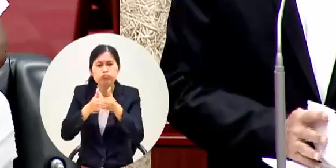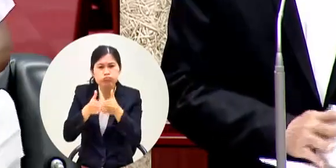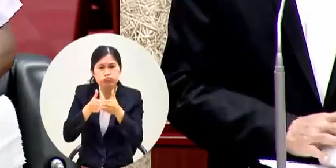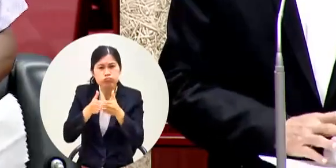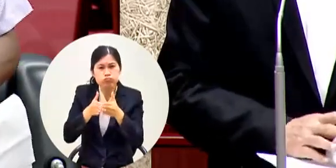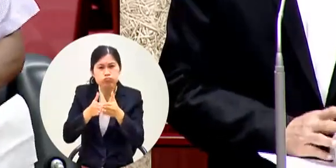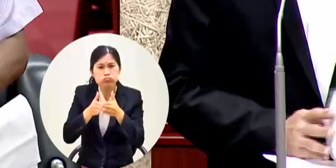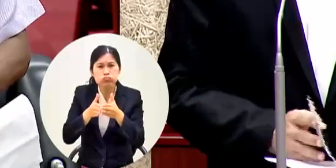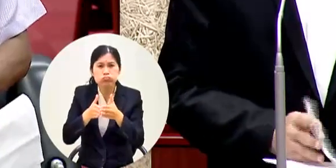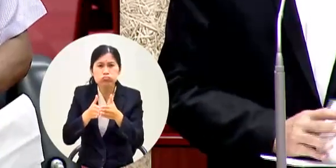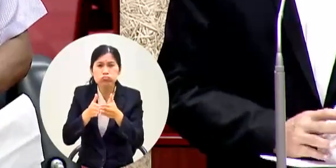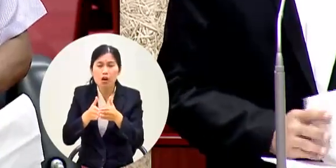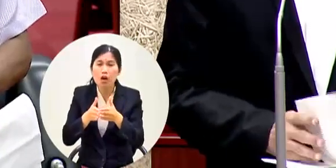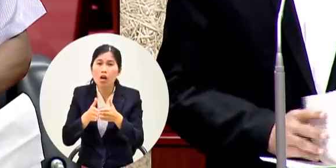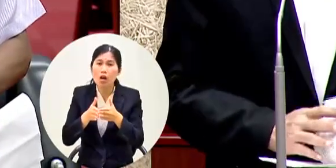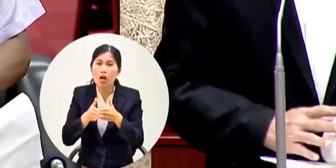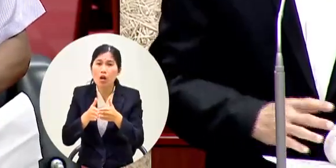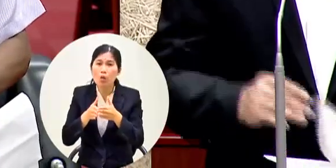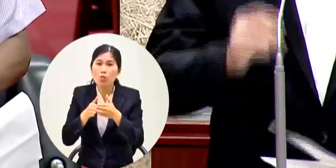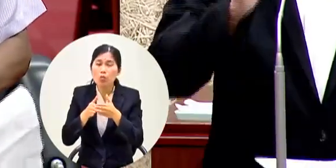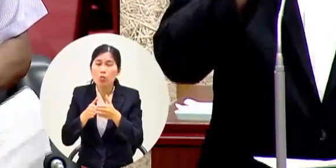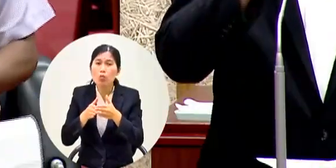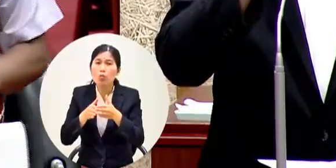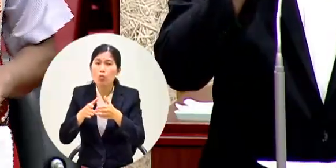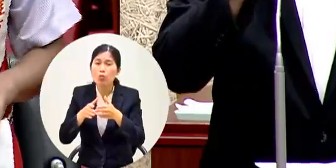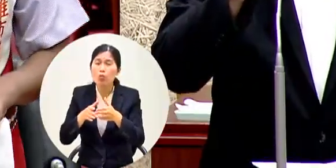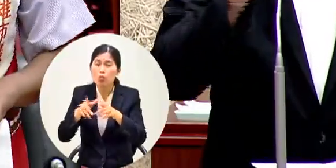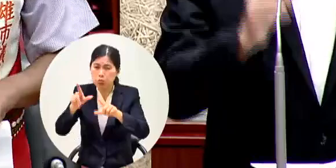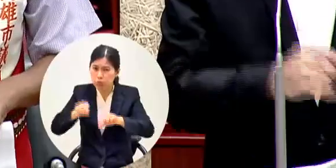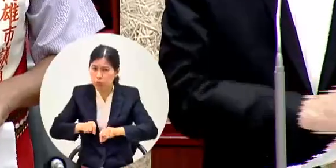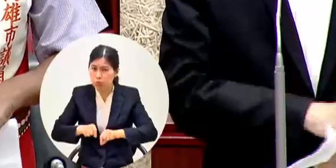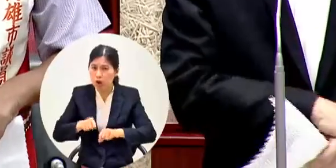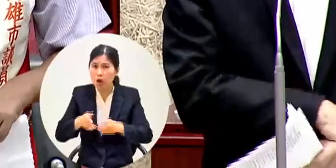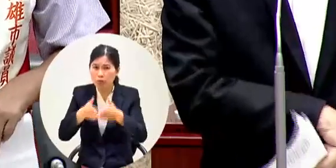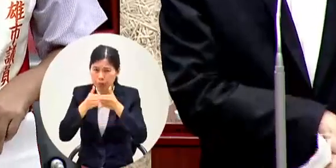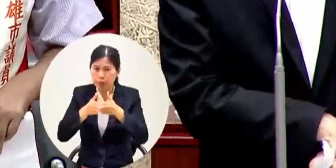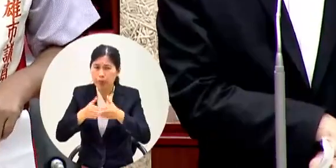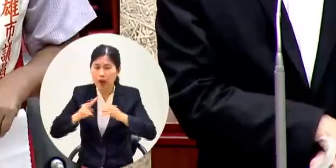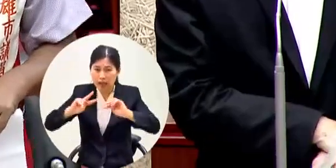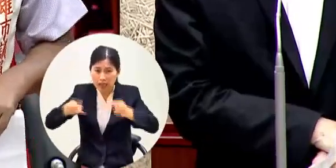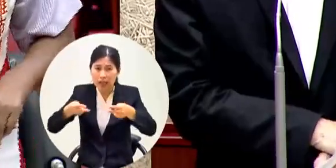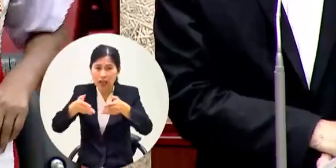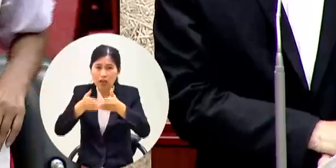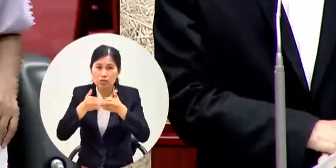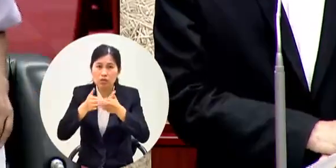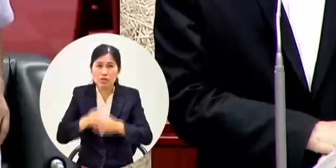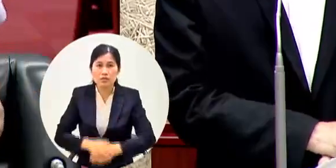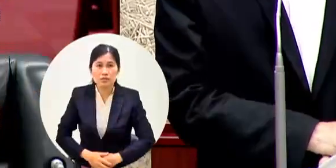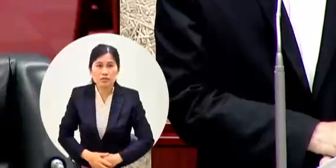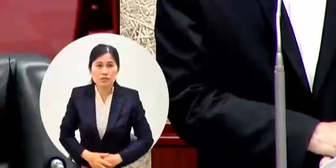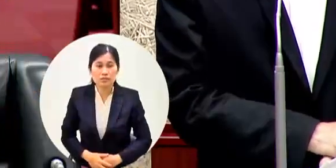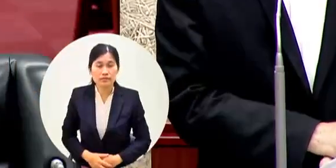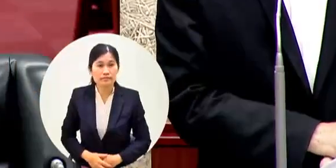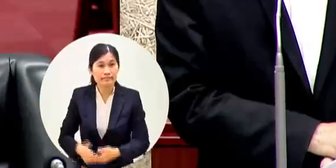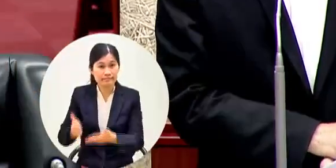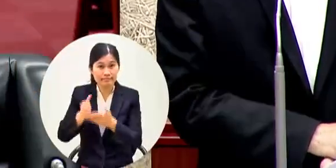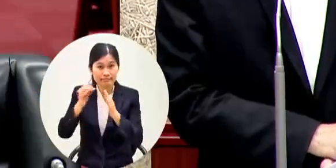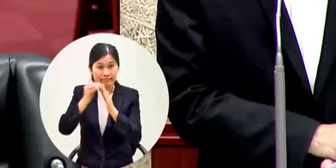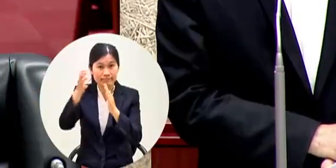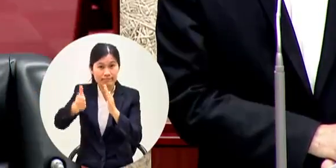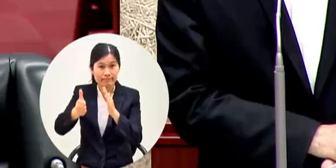部落了，要不要改法令？要不要适度的改？因时代背